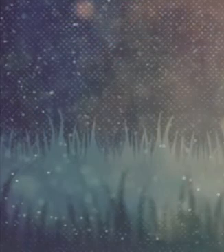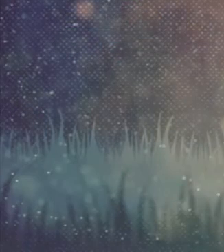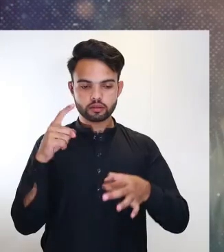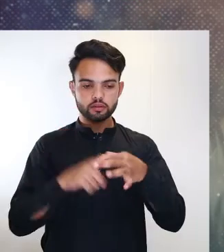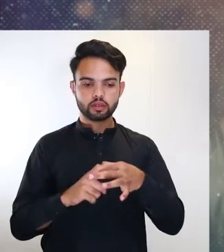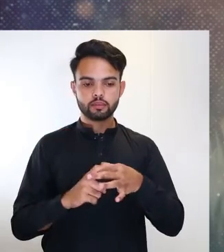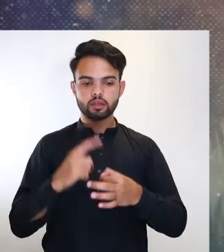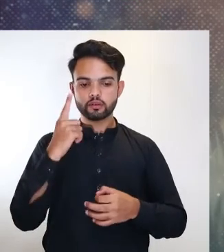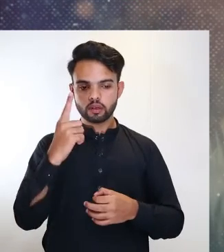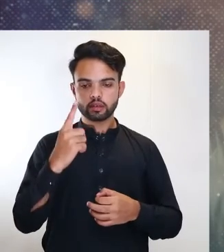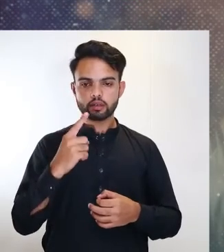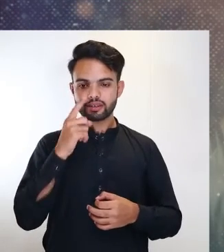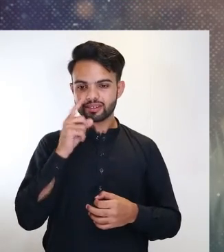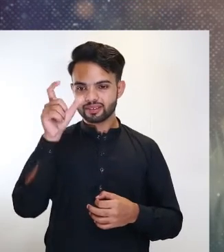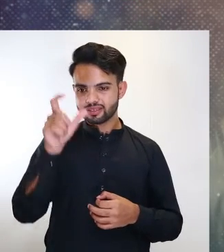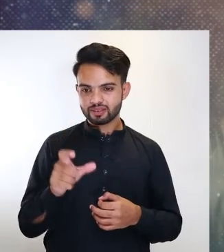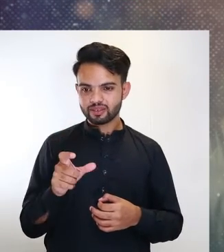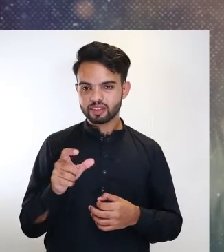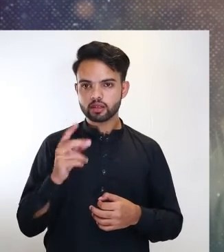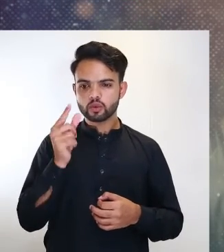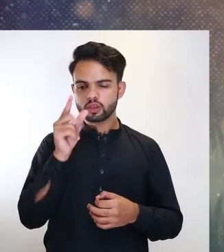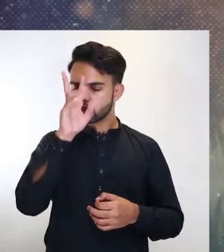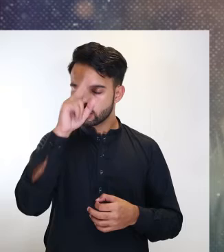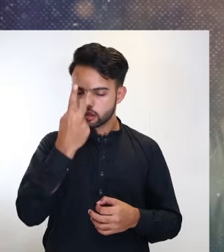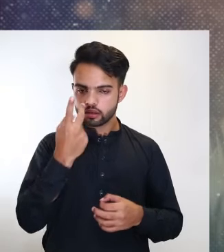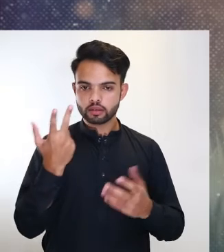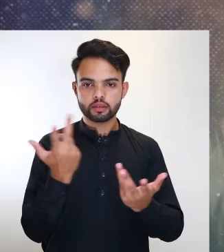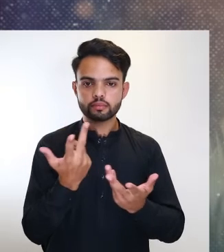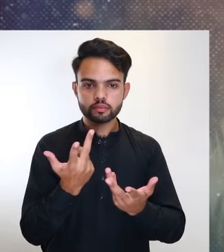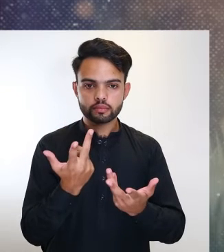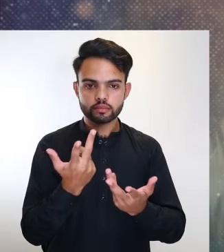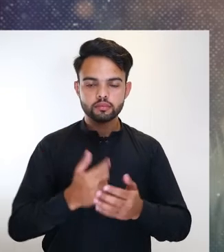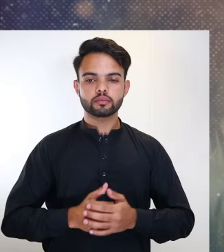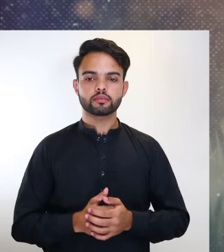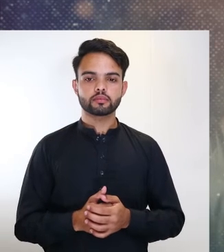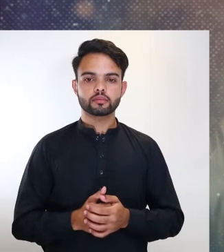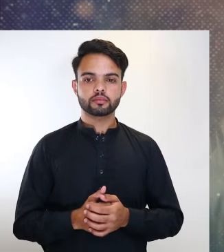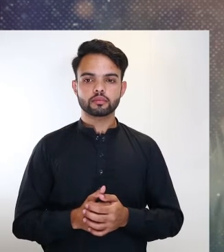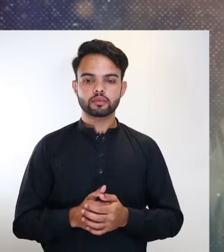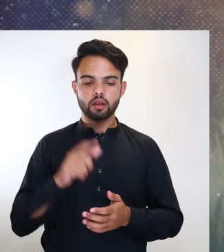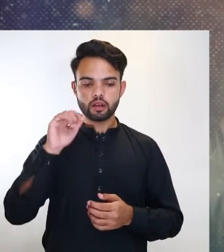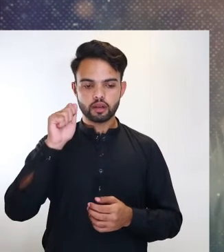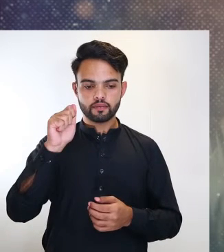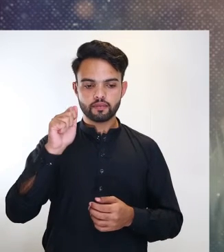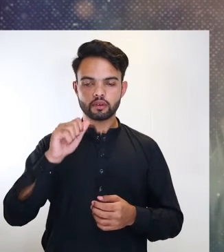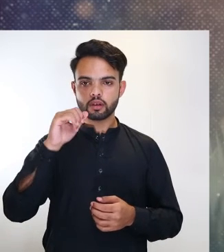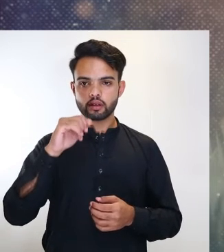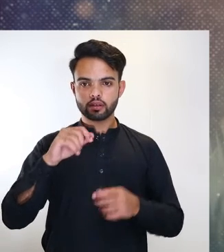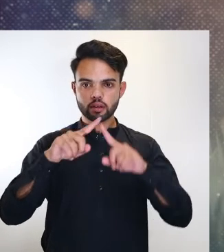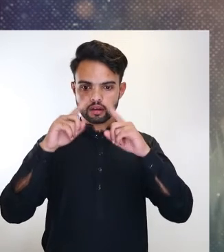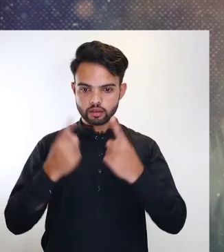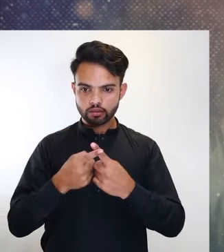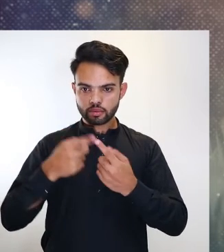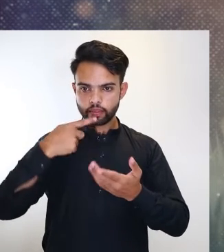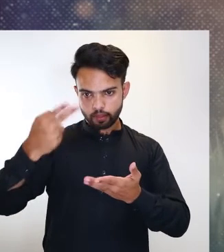सवाल नंबर 1, सारा ने कौन सी गलती की थी? अलिफ, क्लासरूम में ड्राइंग की